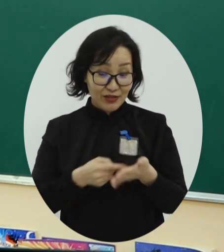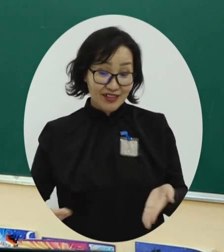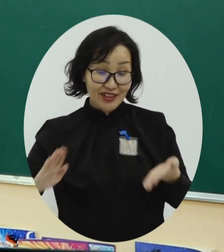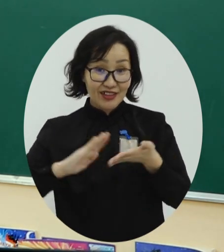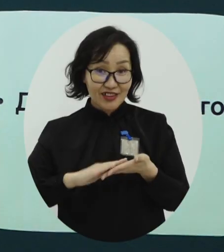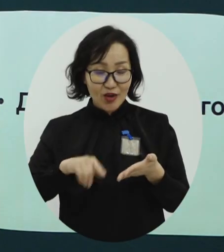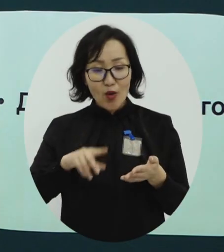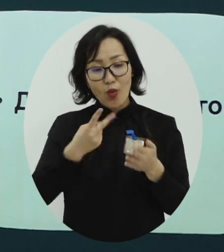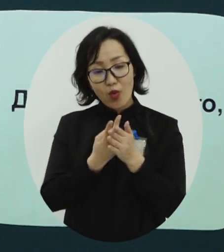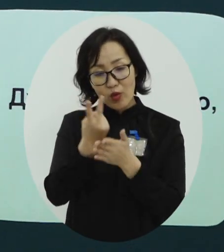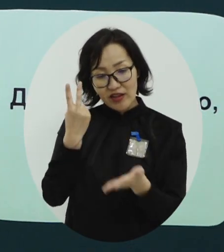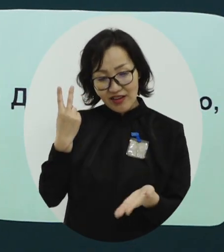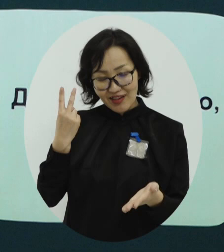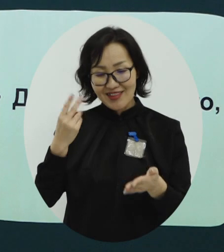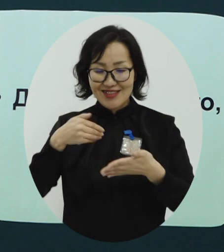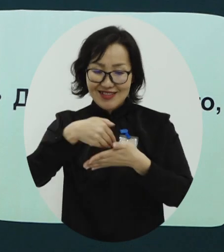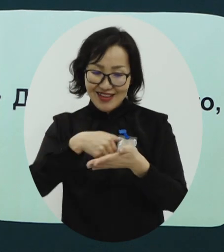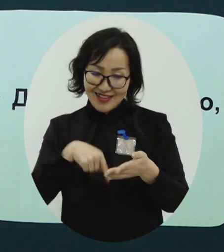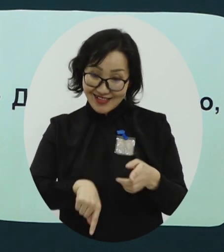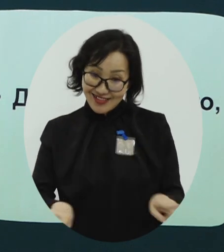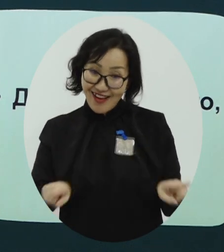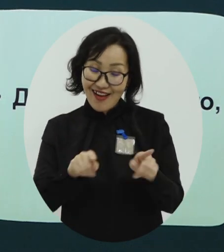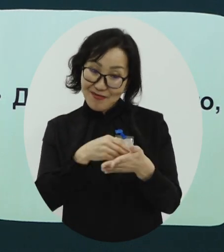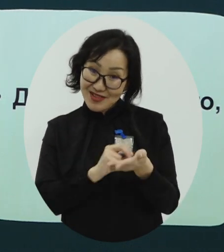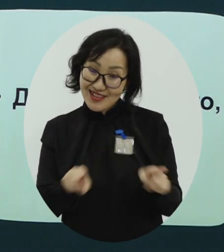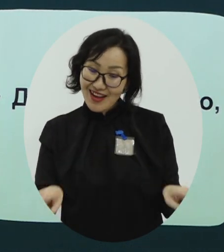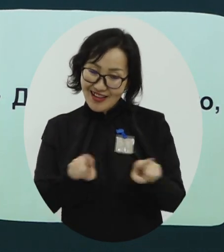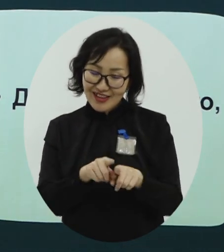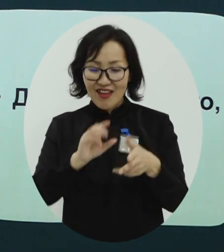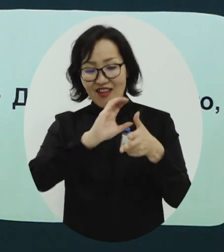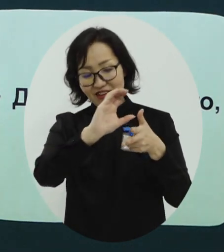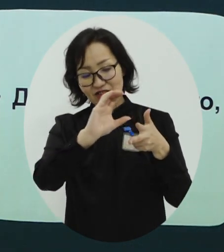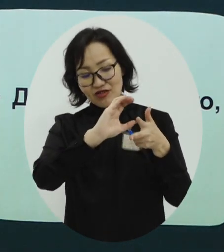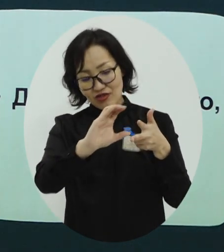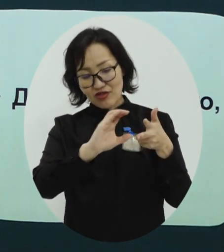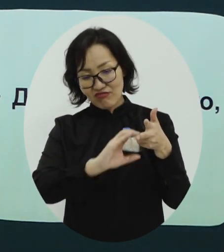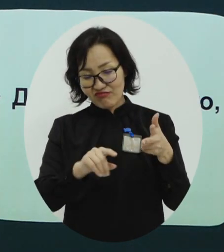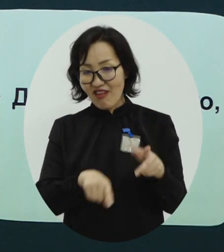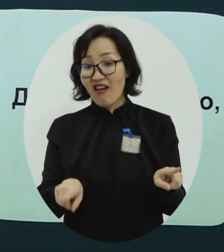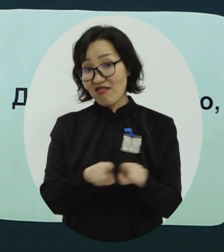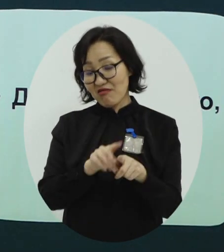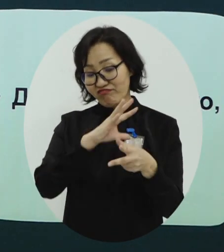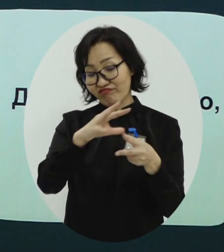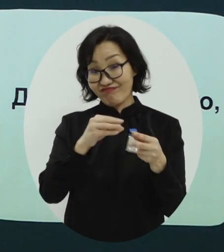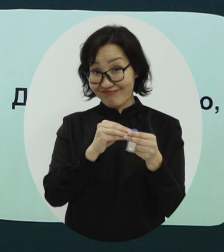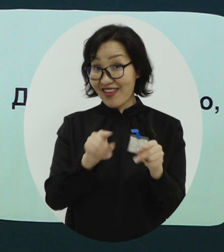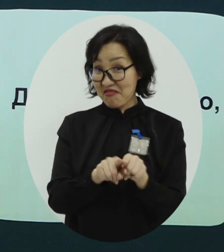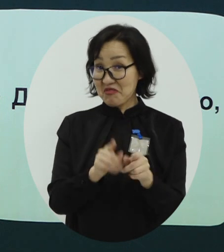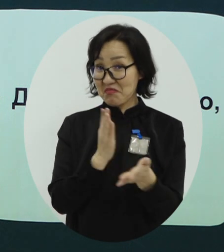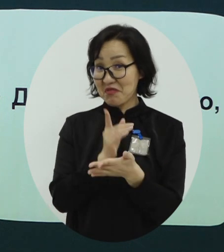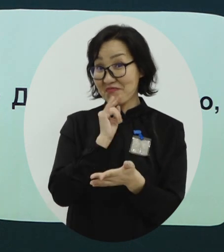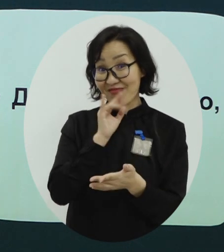тэмдэглэл маань үлгэр, загталтай адилхан, эхлэл, гол, төгсгөл гэсэн бүтцэдтэй байдгийг мэдж